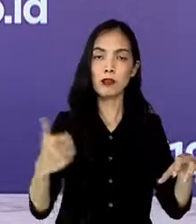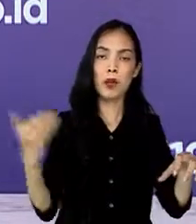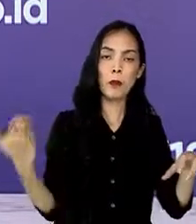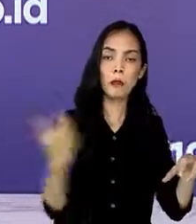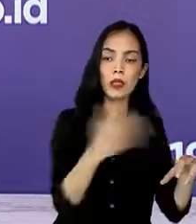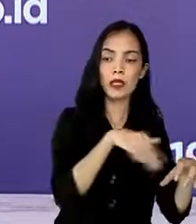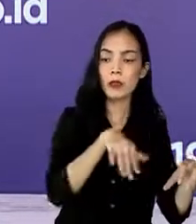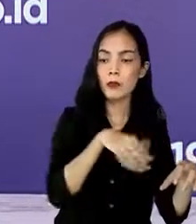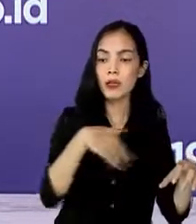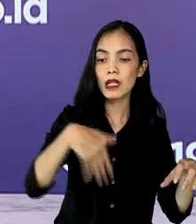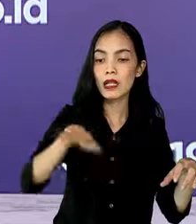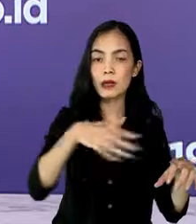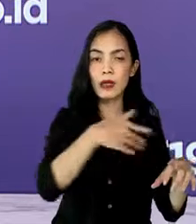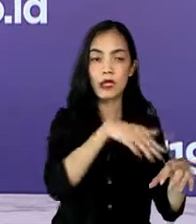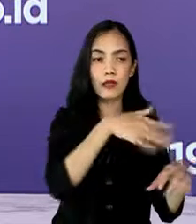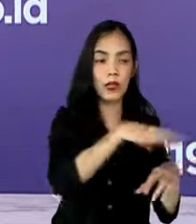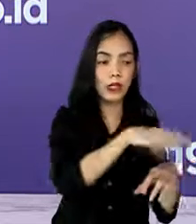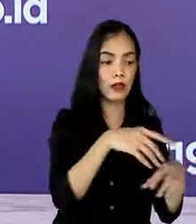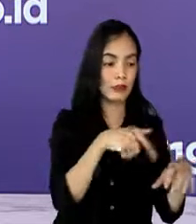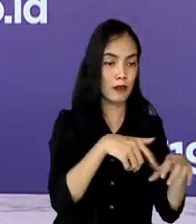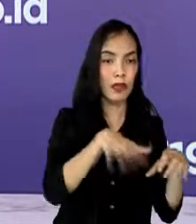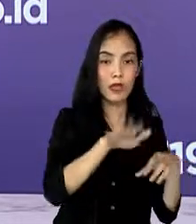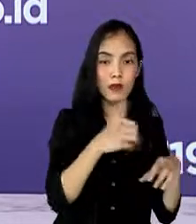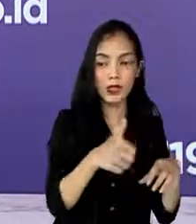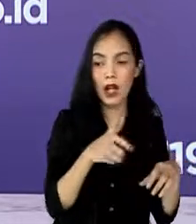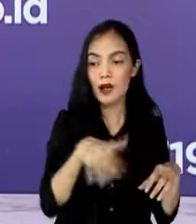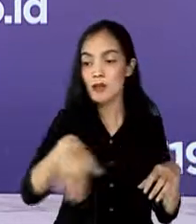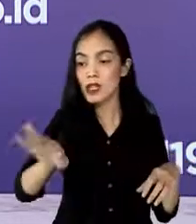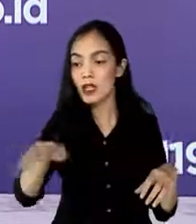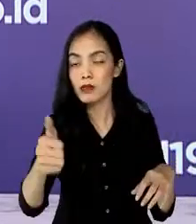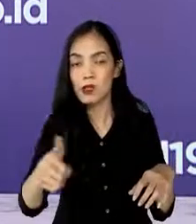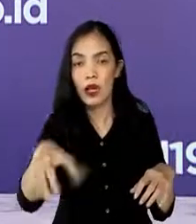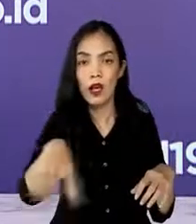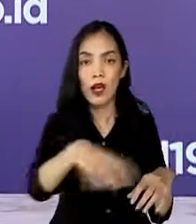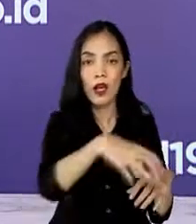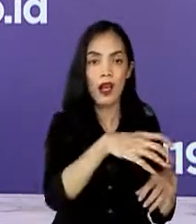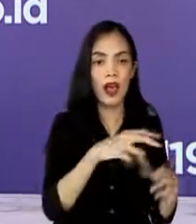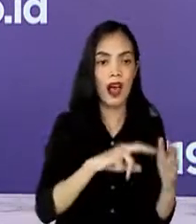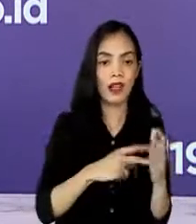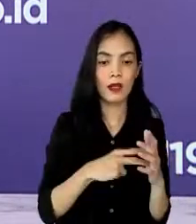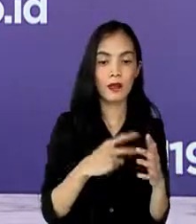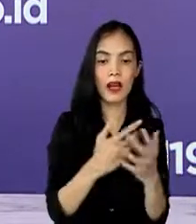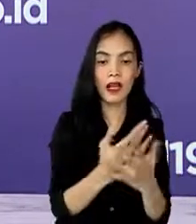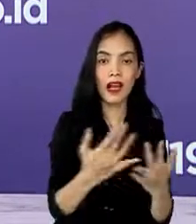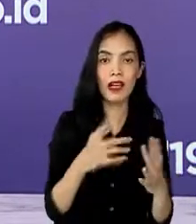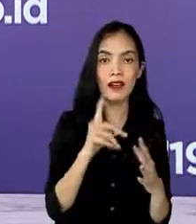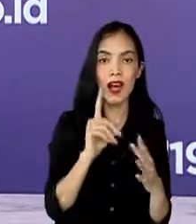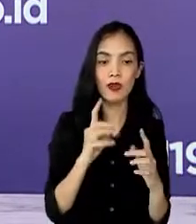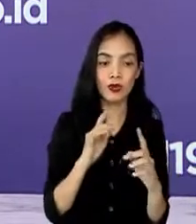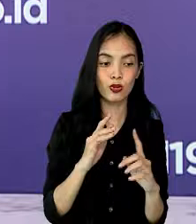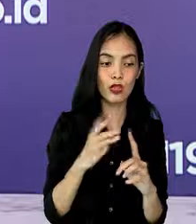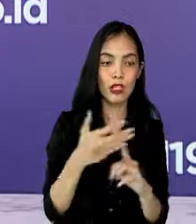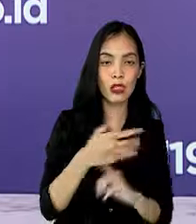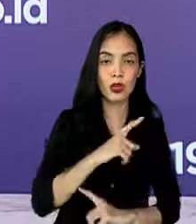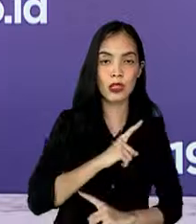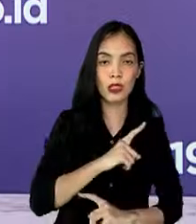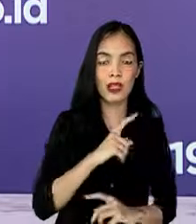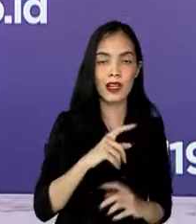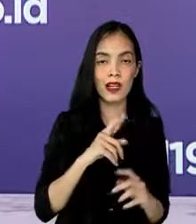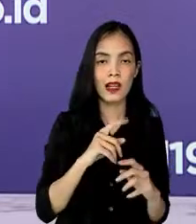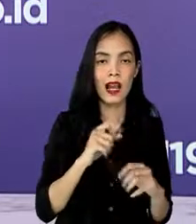dalam menjamin mayoritas masyarakat terlindungi dari aktivitas beresiko tersebut maka vaksinasi